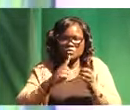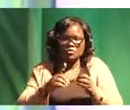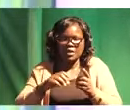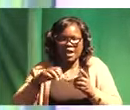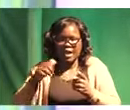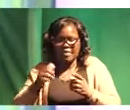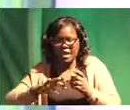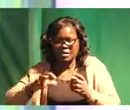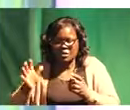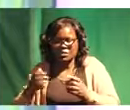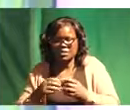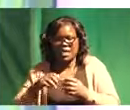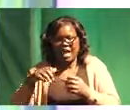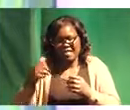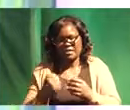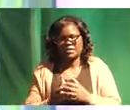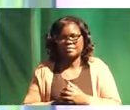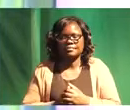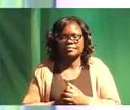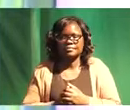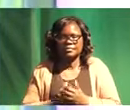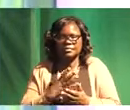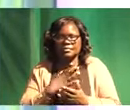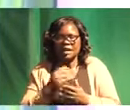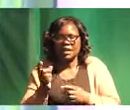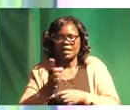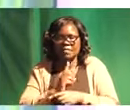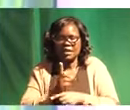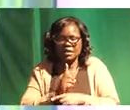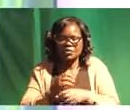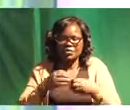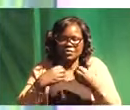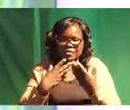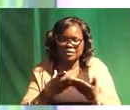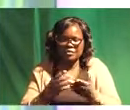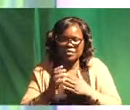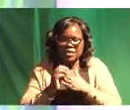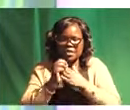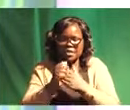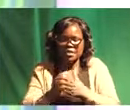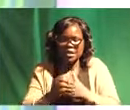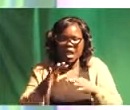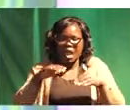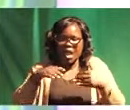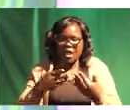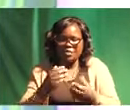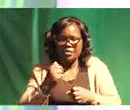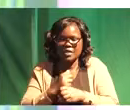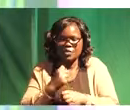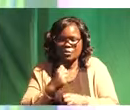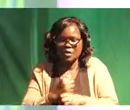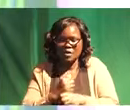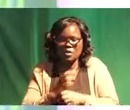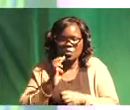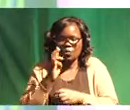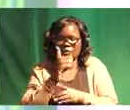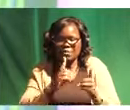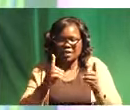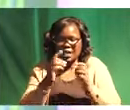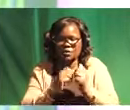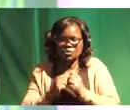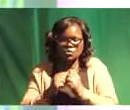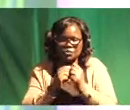counties zile zingine. Na waziri atawapatia mwongozo vile hiyo kazi tutafanya